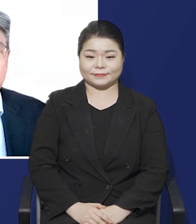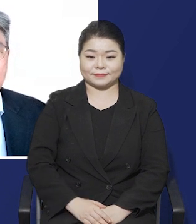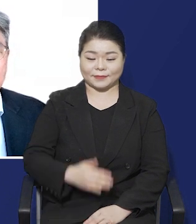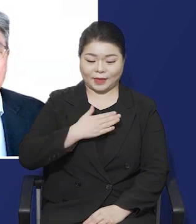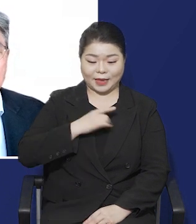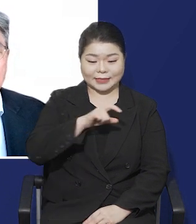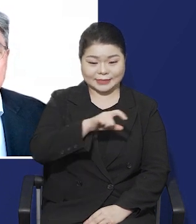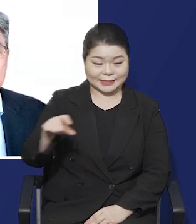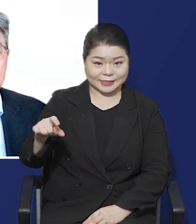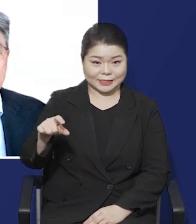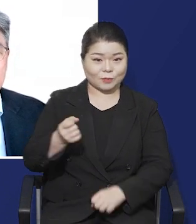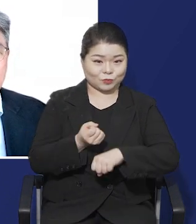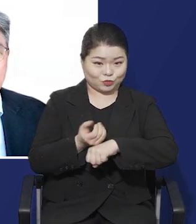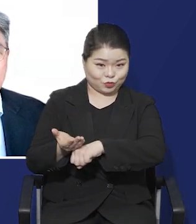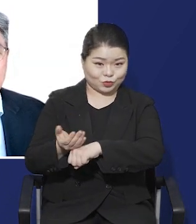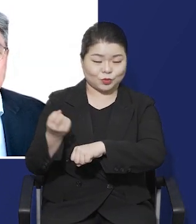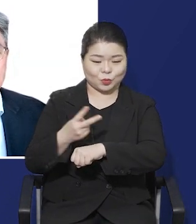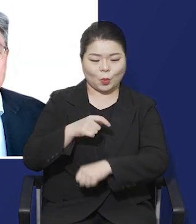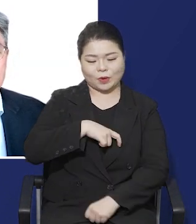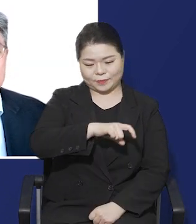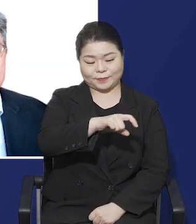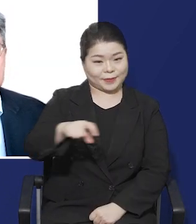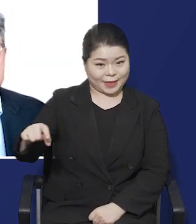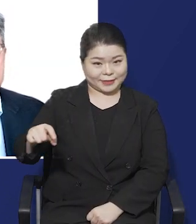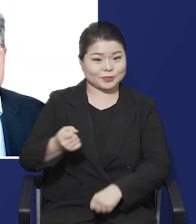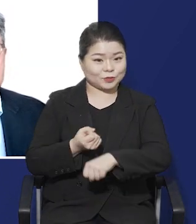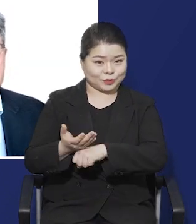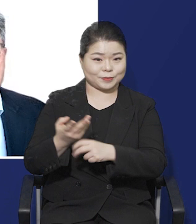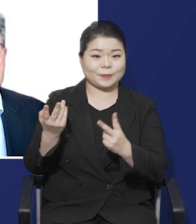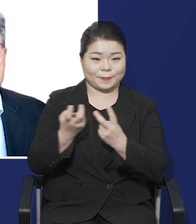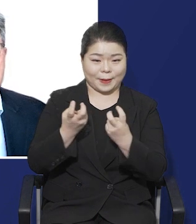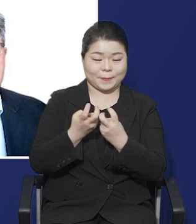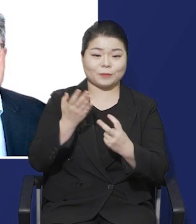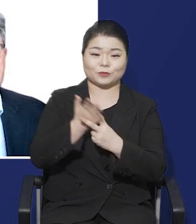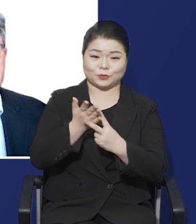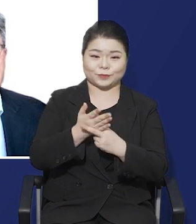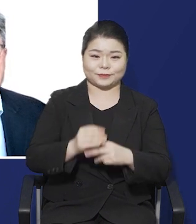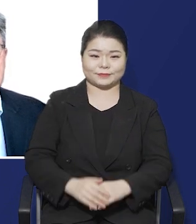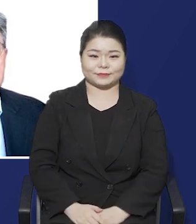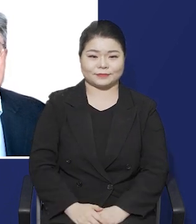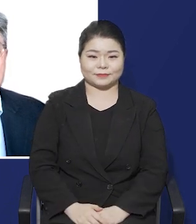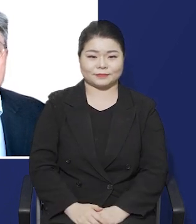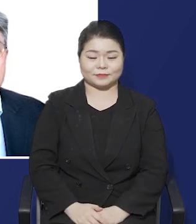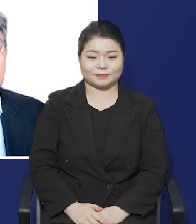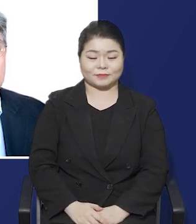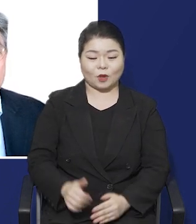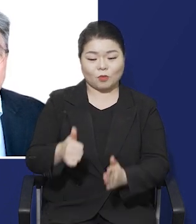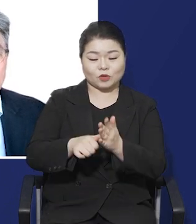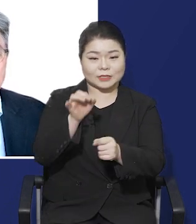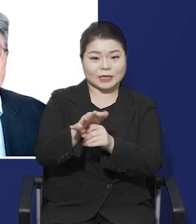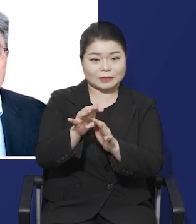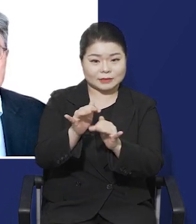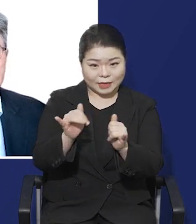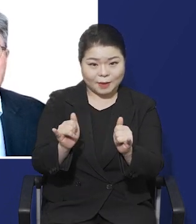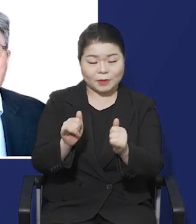직접 수출과 간접 수출 방식인데요. 직접 수출은 수입업자에게 직접 판매를